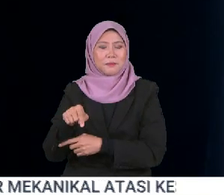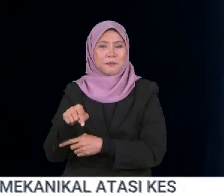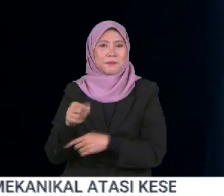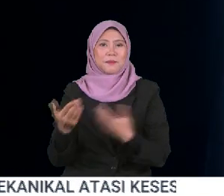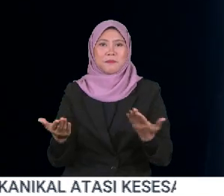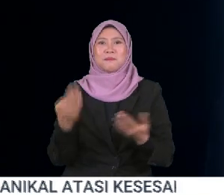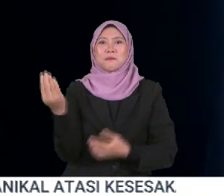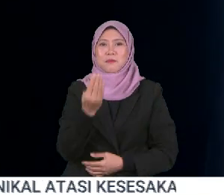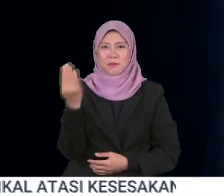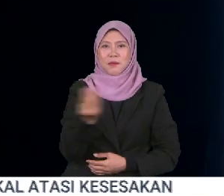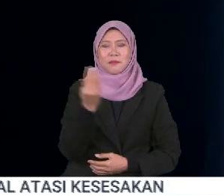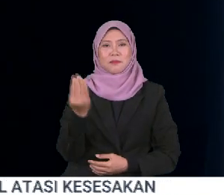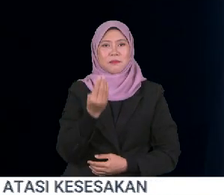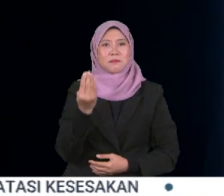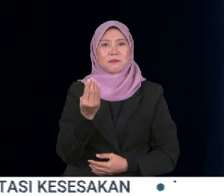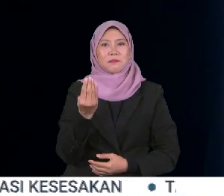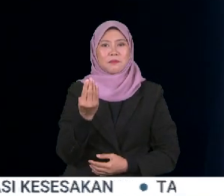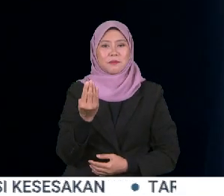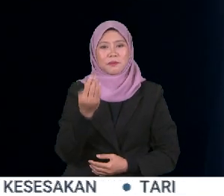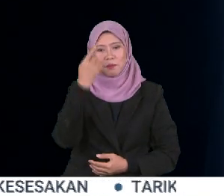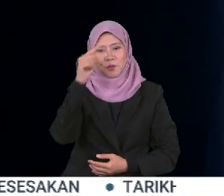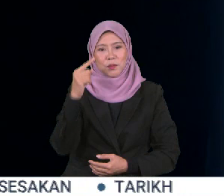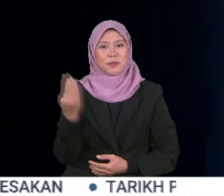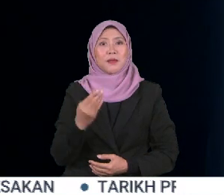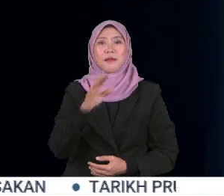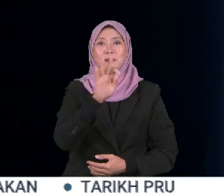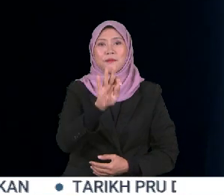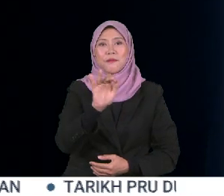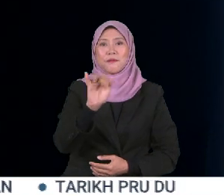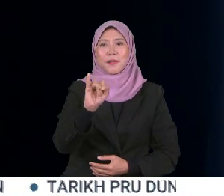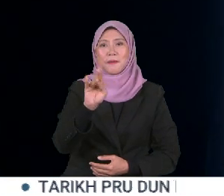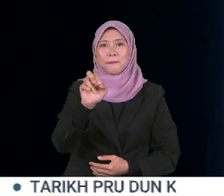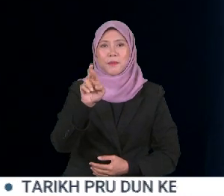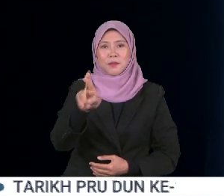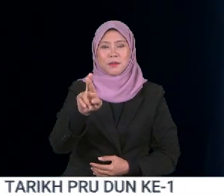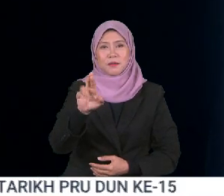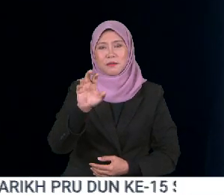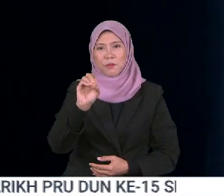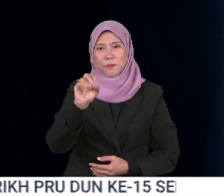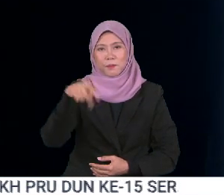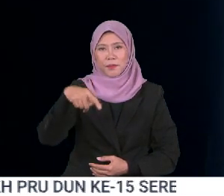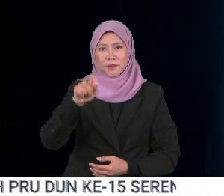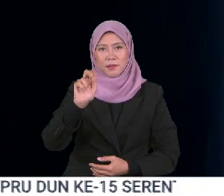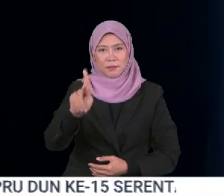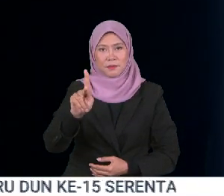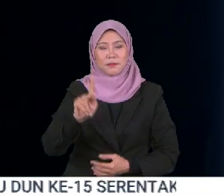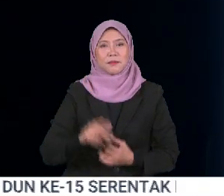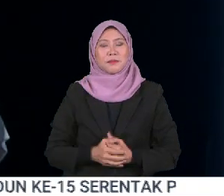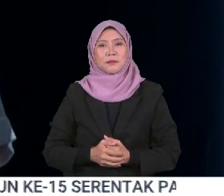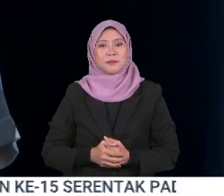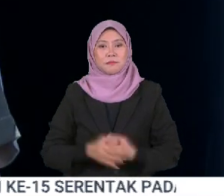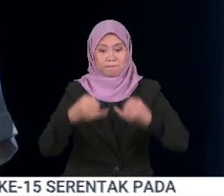kata, kebiasaan, harus menjadi kebiasaan untuk kita, fiber optik ya. Dan sekolah